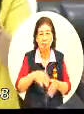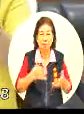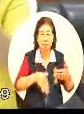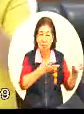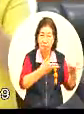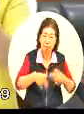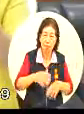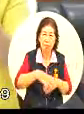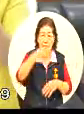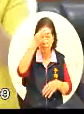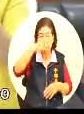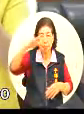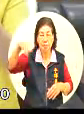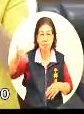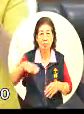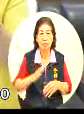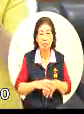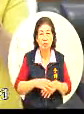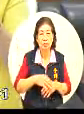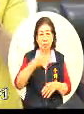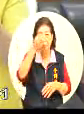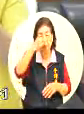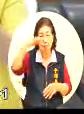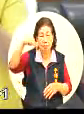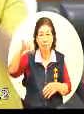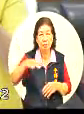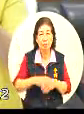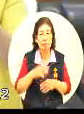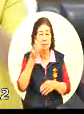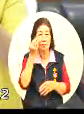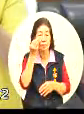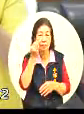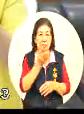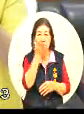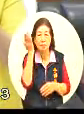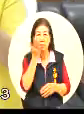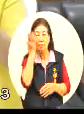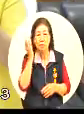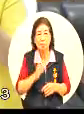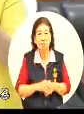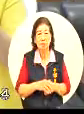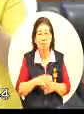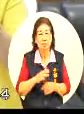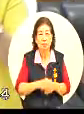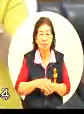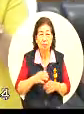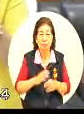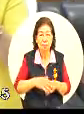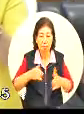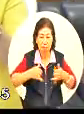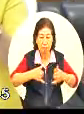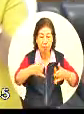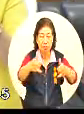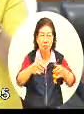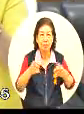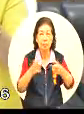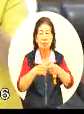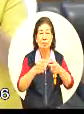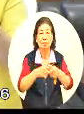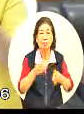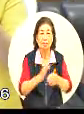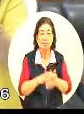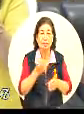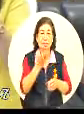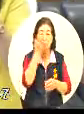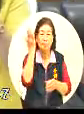们凤山的观光哦。因为我们凤山街道比较小，所以我等一下有他们加上哦，较不